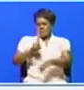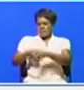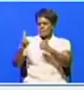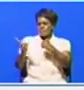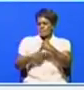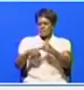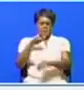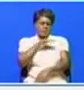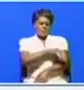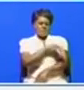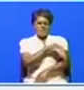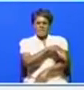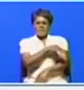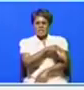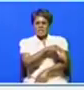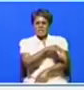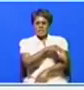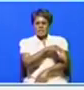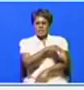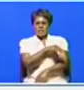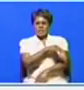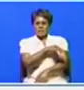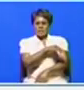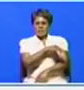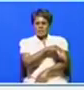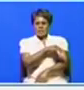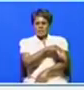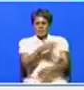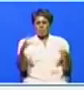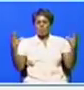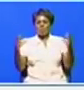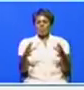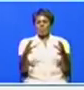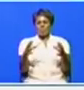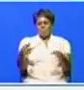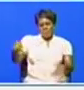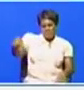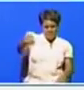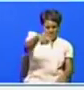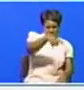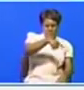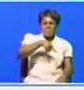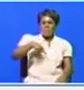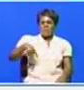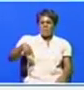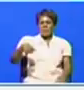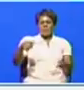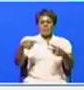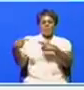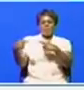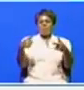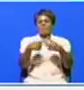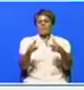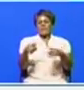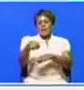hivi jioni ndo Mataliban wakatusurround. Sasa hapo ndo vita ilianza kama